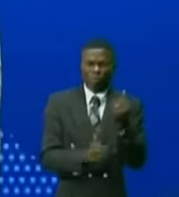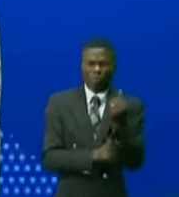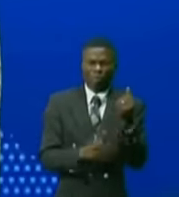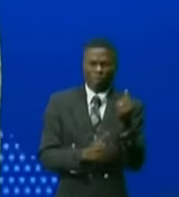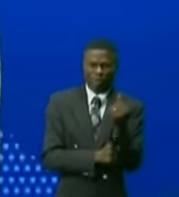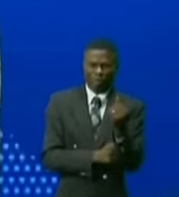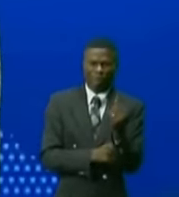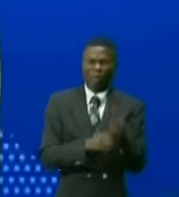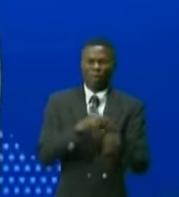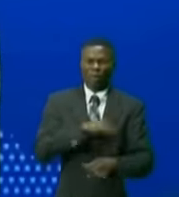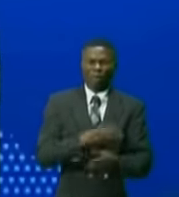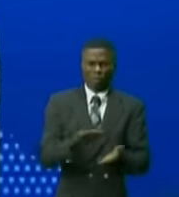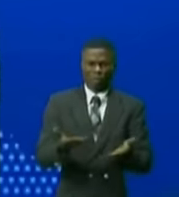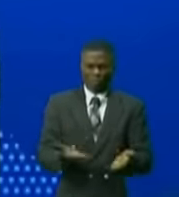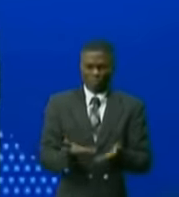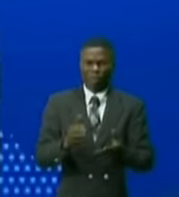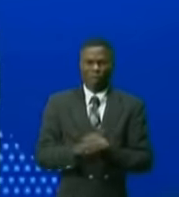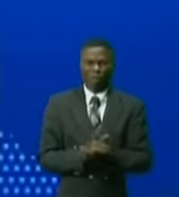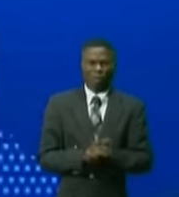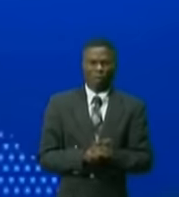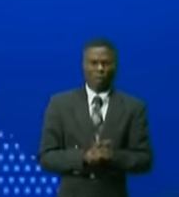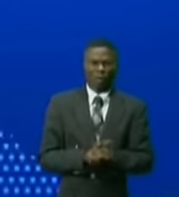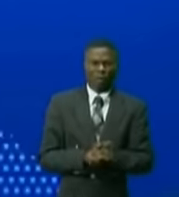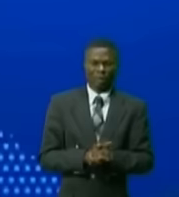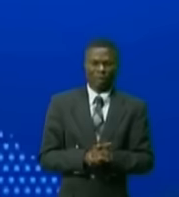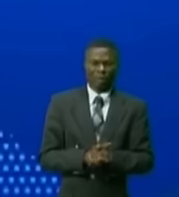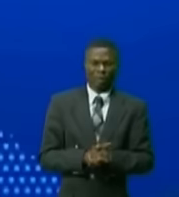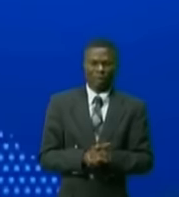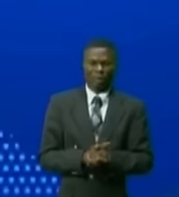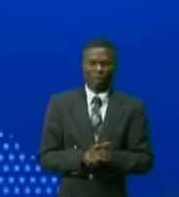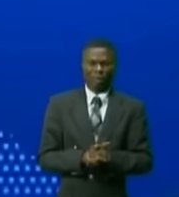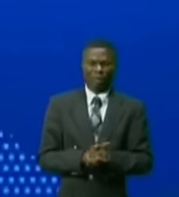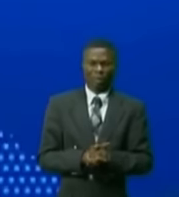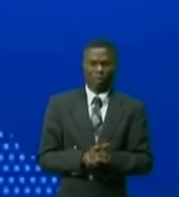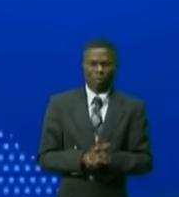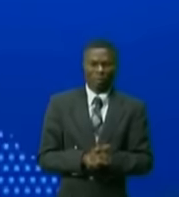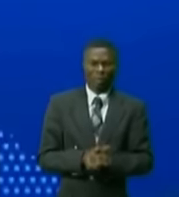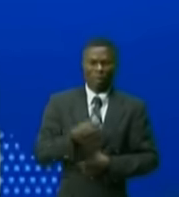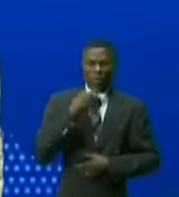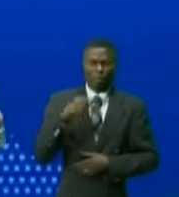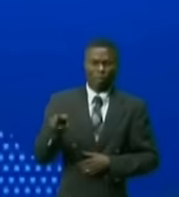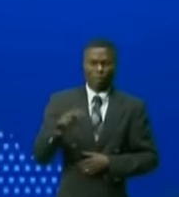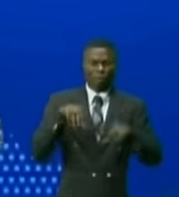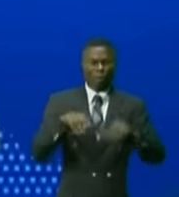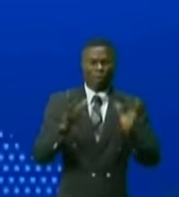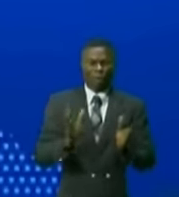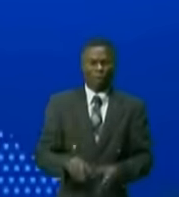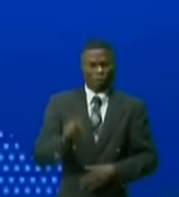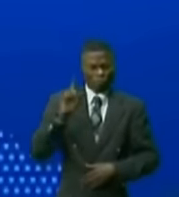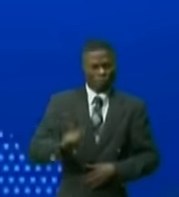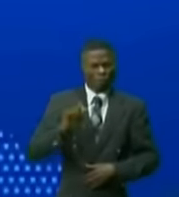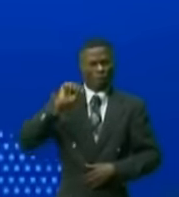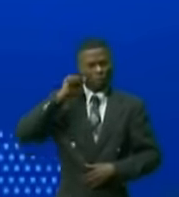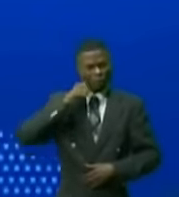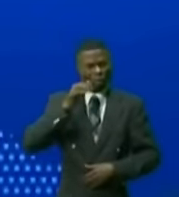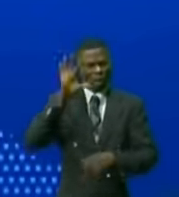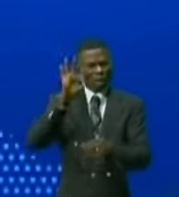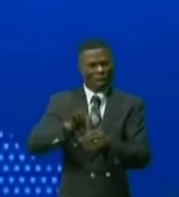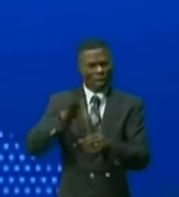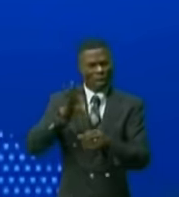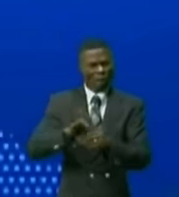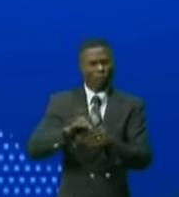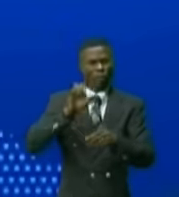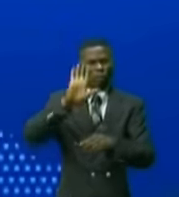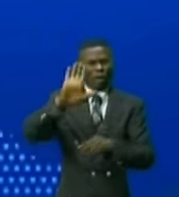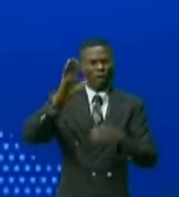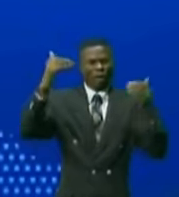20 décembre, le vote qu'il va y avoir demain. Demain, vous en parlez d'ailleurs, les Congolais sont appelés à choisir leurs